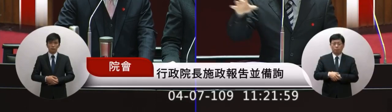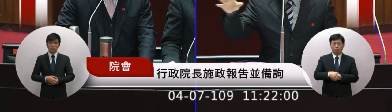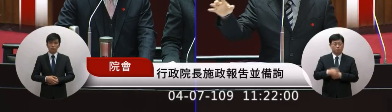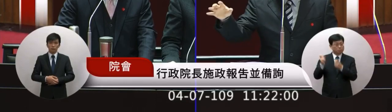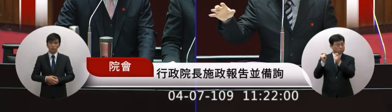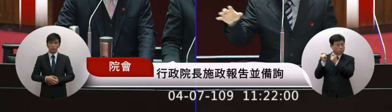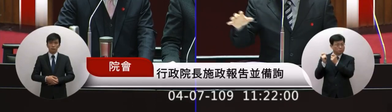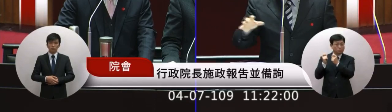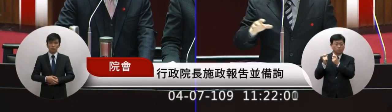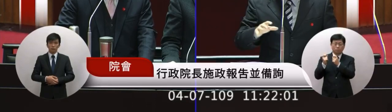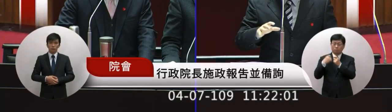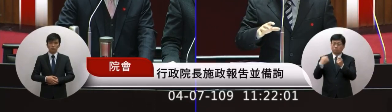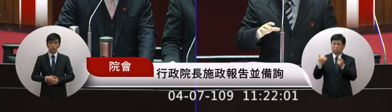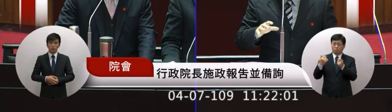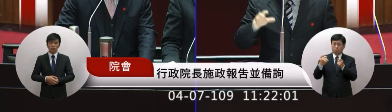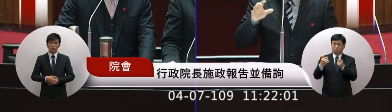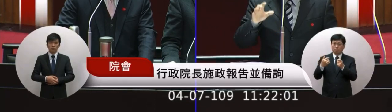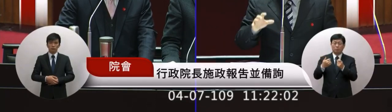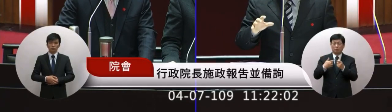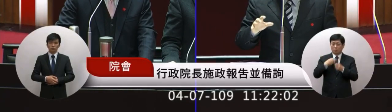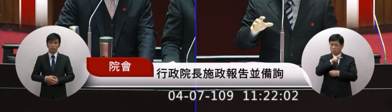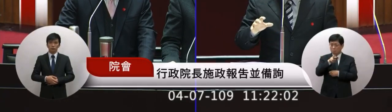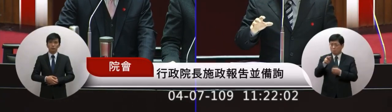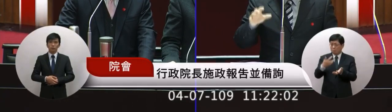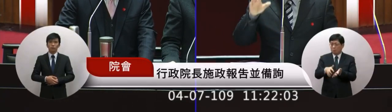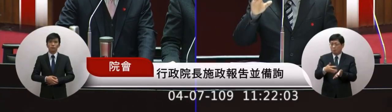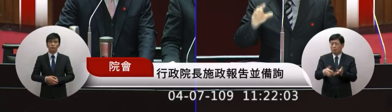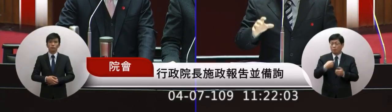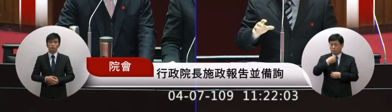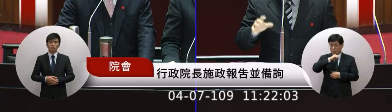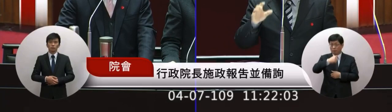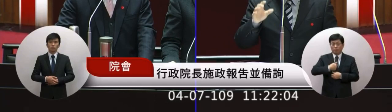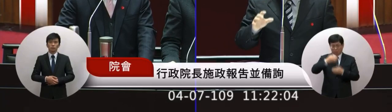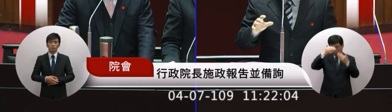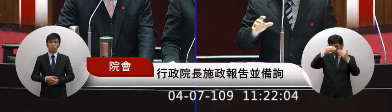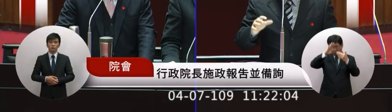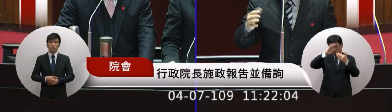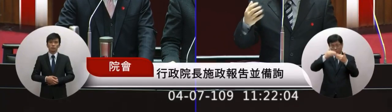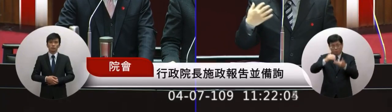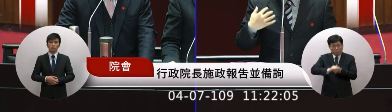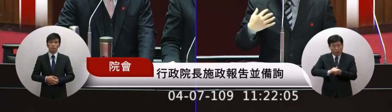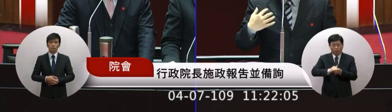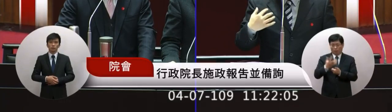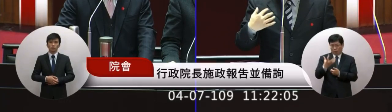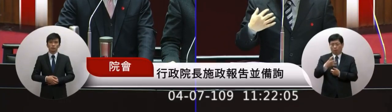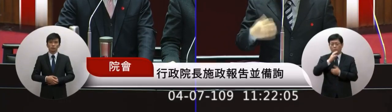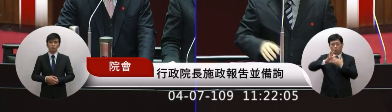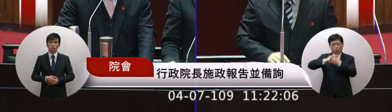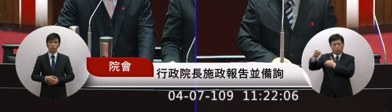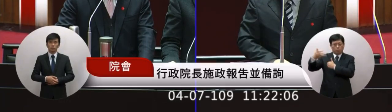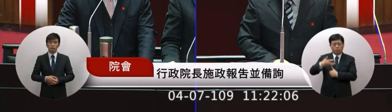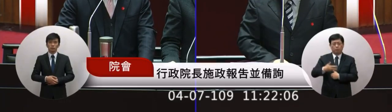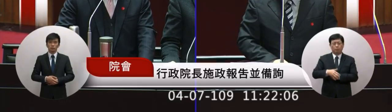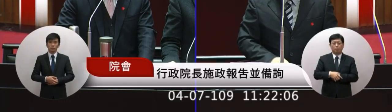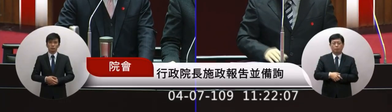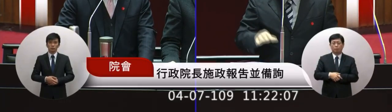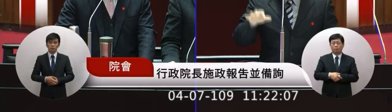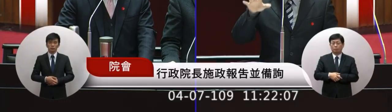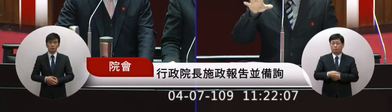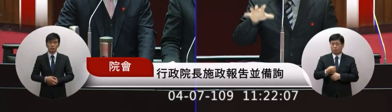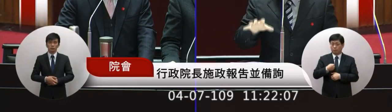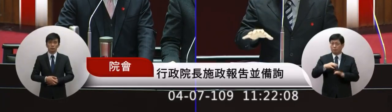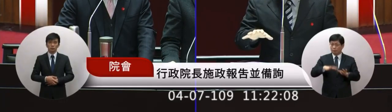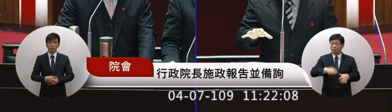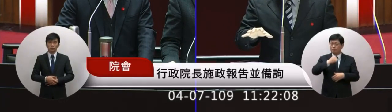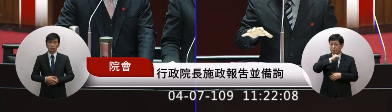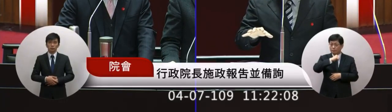这段时间以来的时候呢，我们看到台湾的确诊案例大部分都是境外移入的。好，那我们